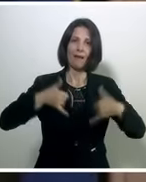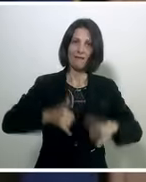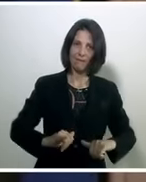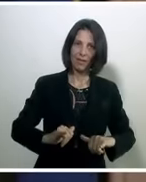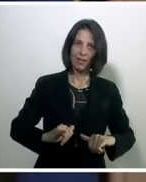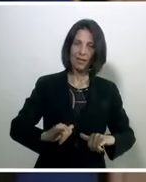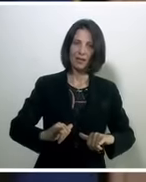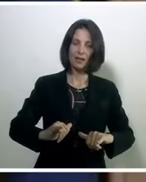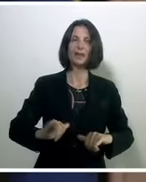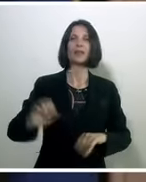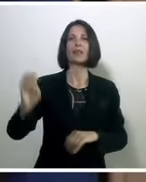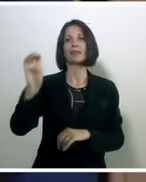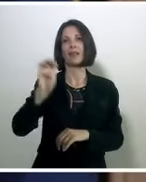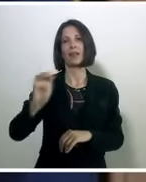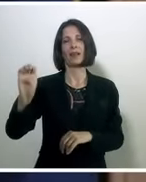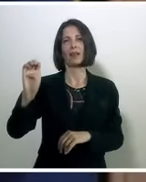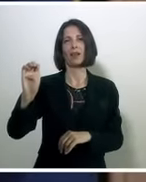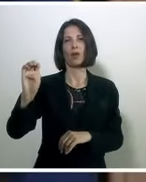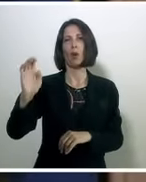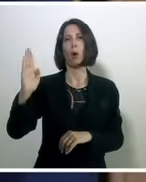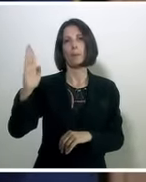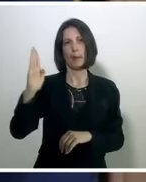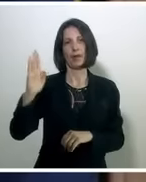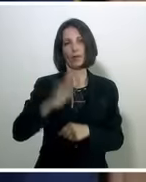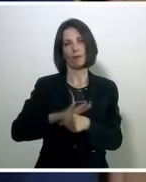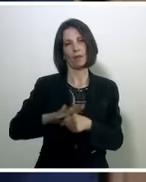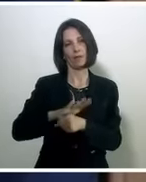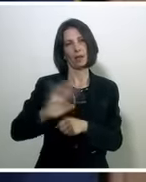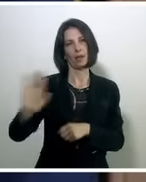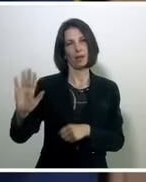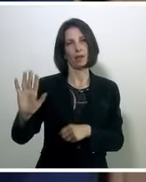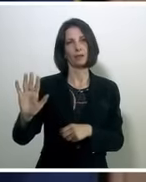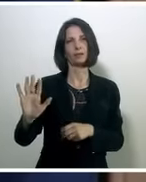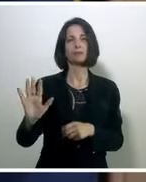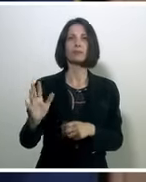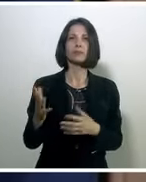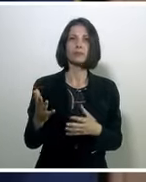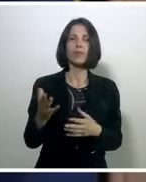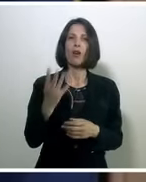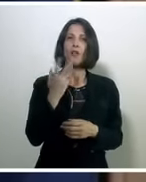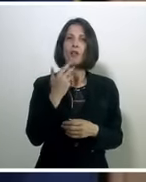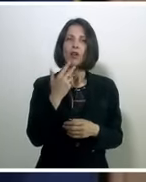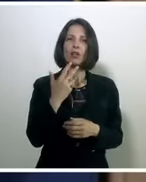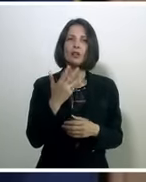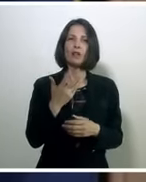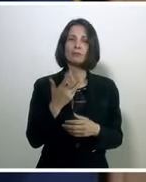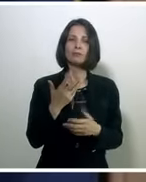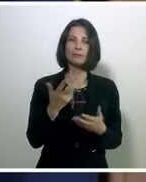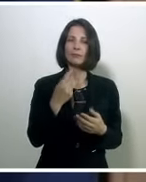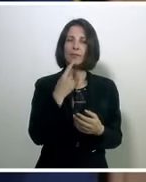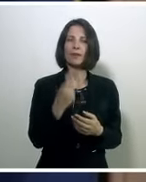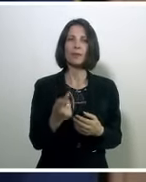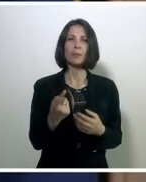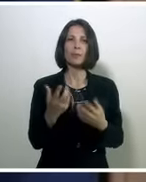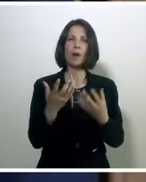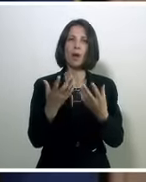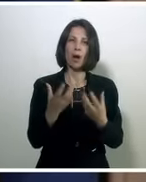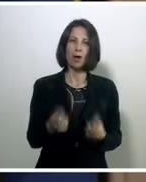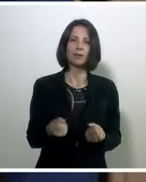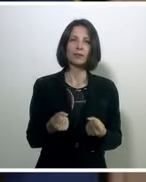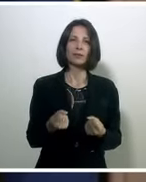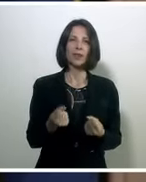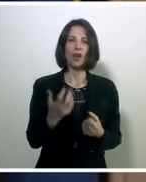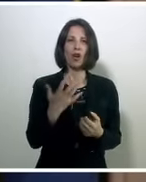Berlinguer e vorrei esprimere l'apprezzamento Per iniziativa dell'Ateneo poc'anzi il rettore